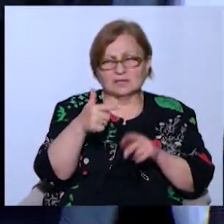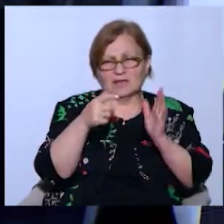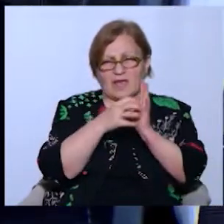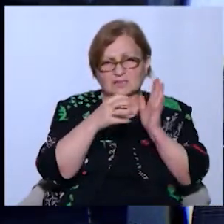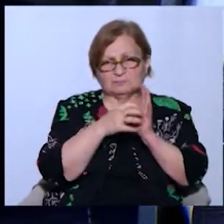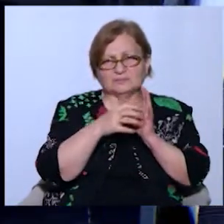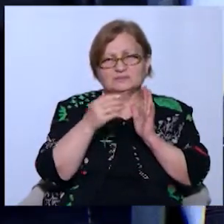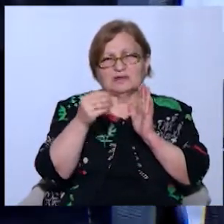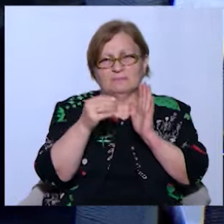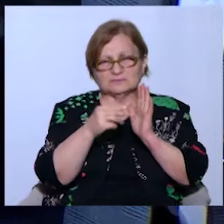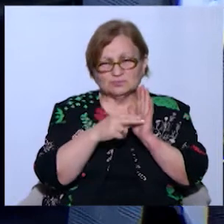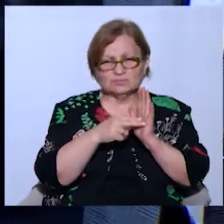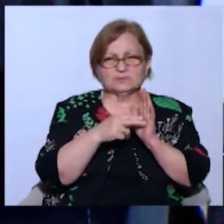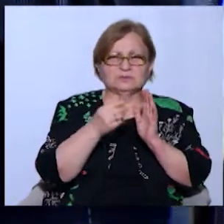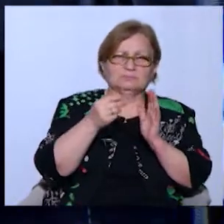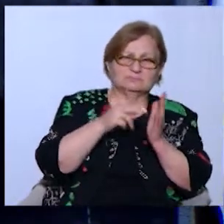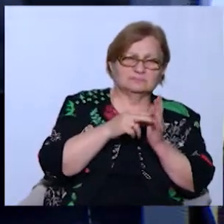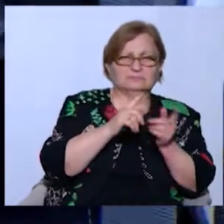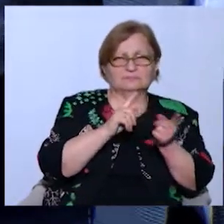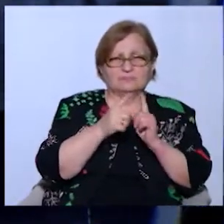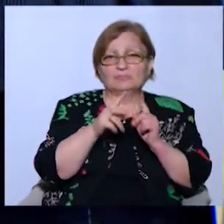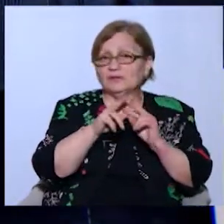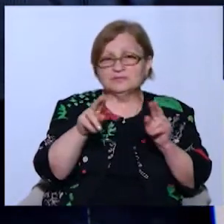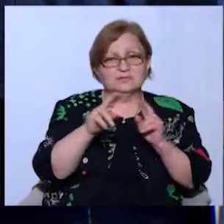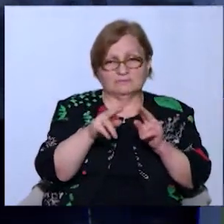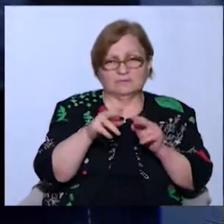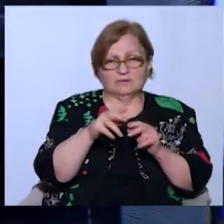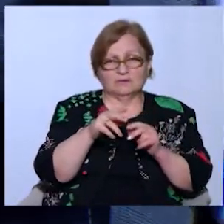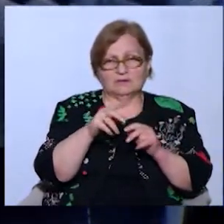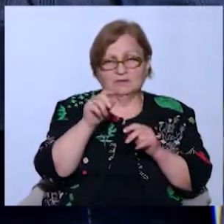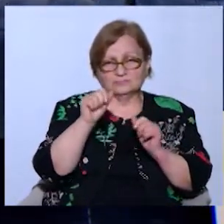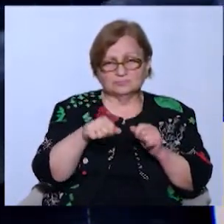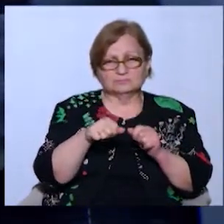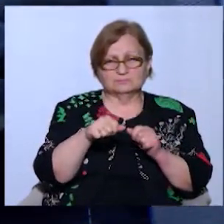საფასური, აქაც გერბი საფასური, აქაც გერბი